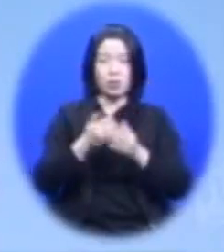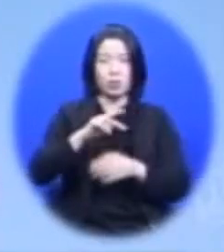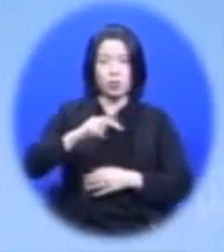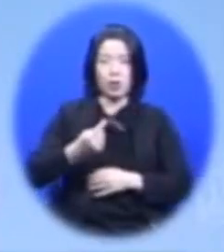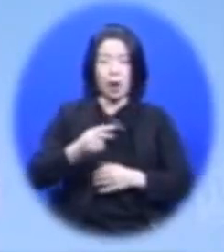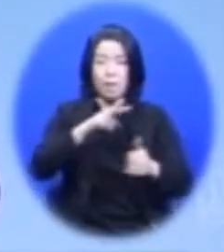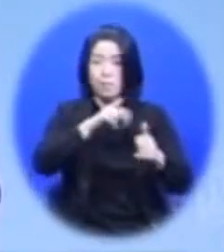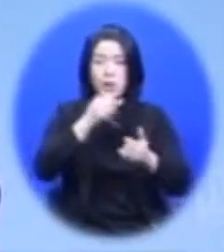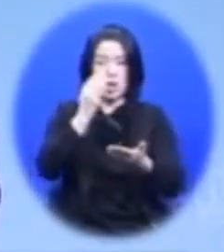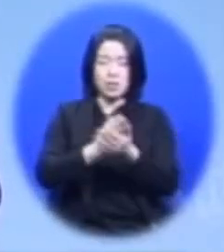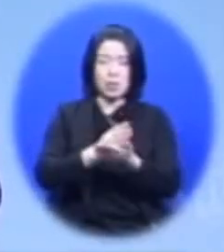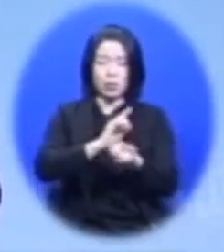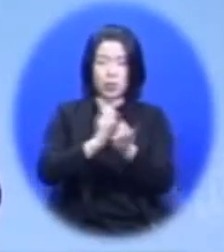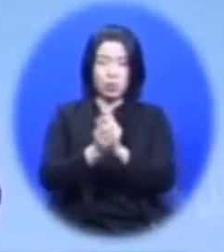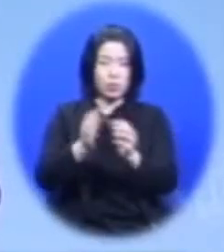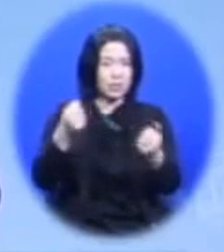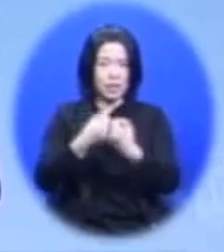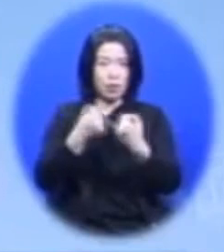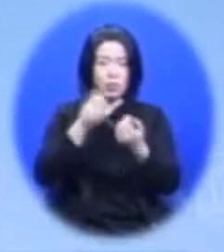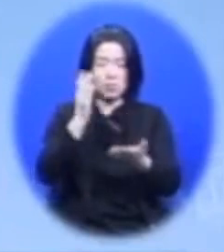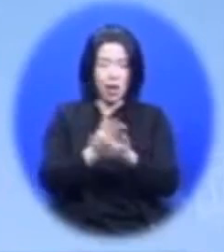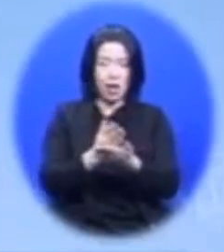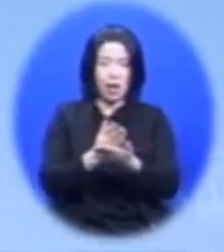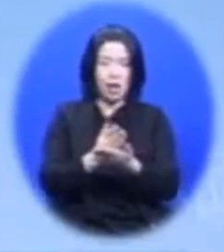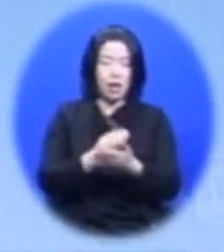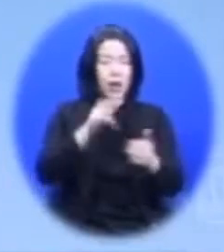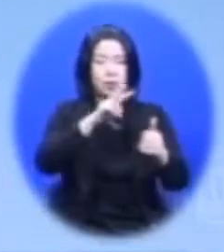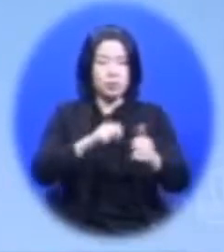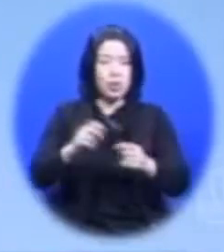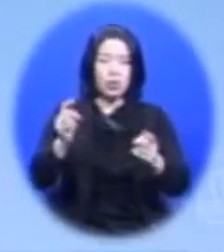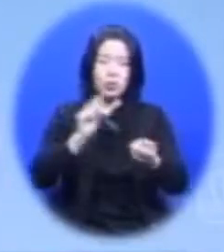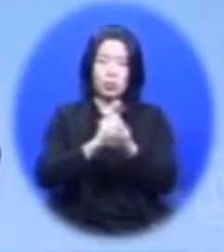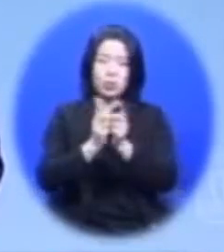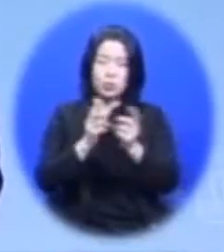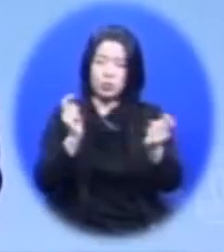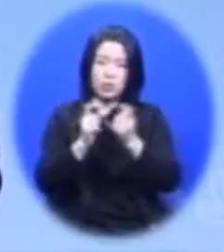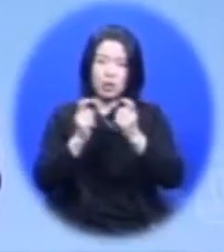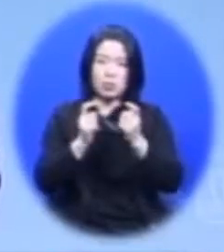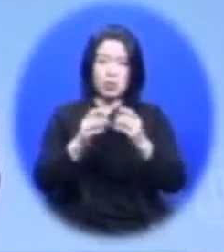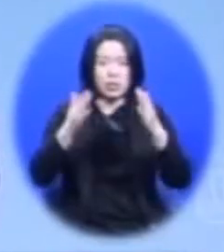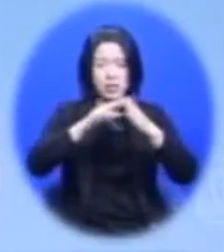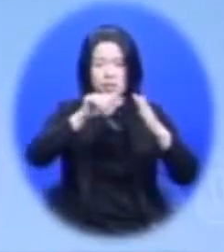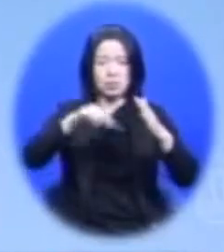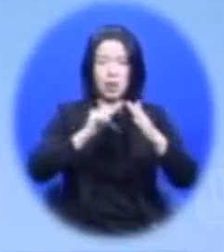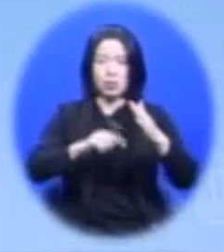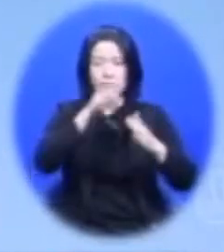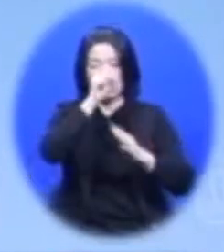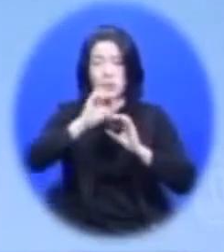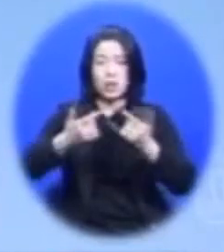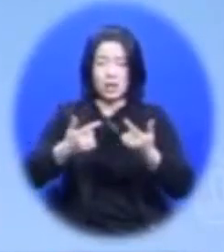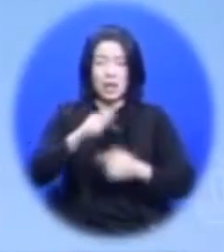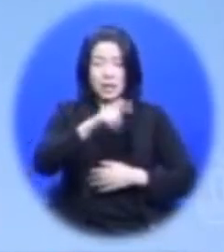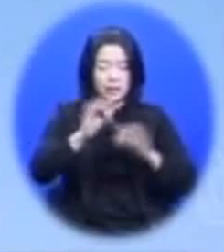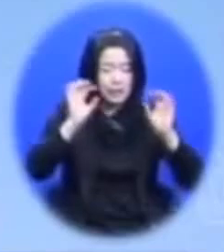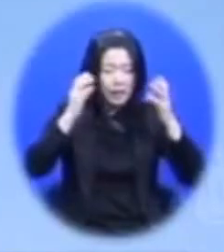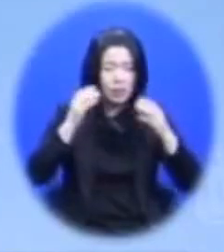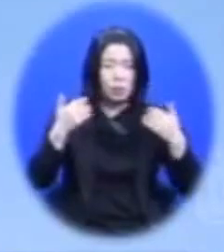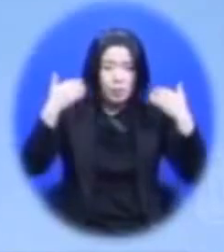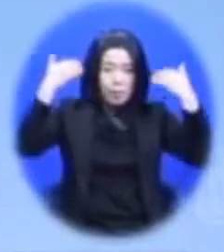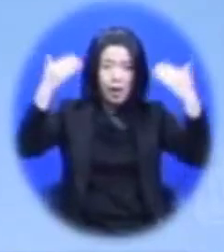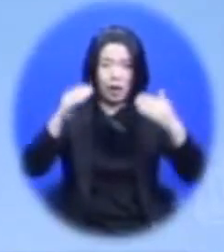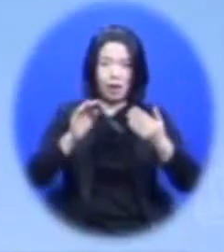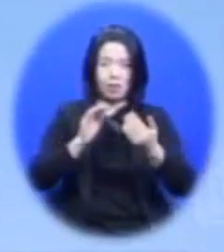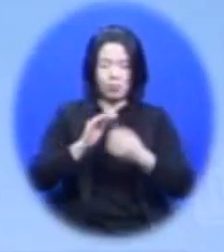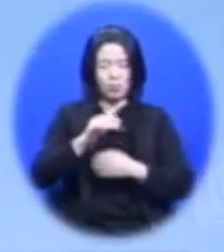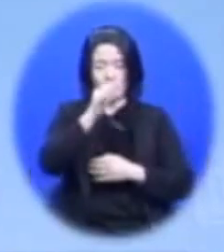말고 서로 싸우지 마라. 미워하고 서로 싸우면 집안이 안 되잖아요. 그 아이들의 장래가 벌써